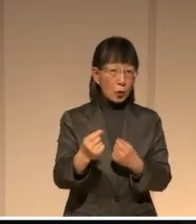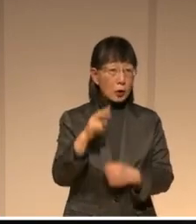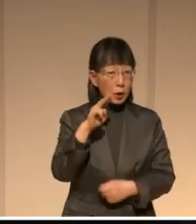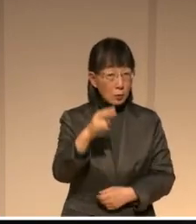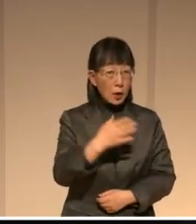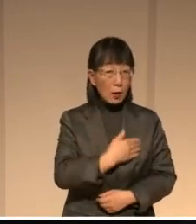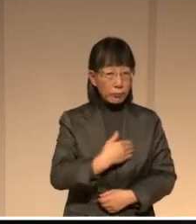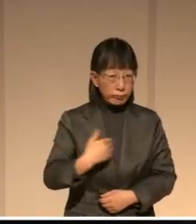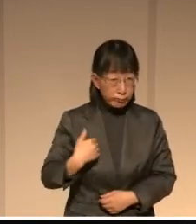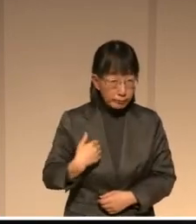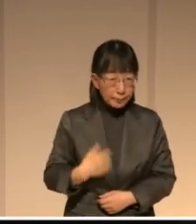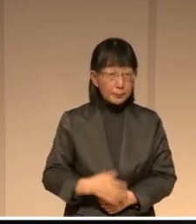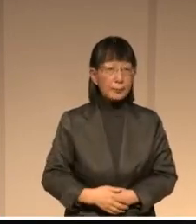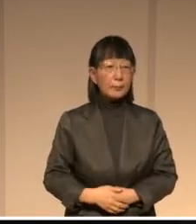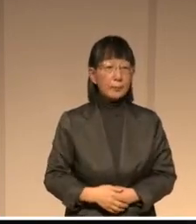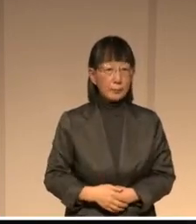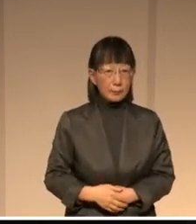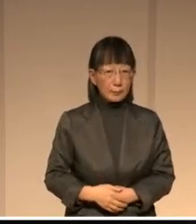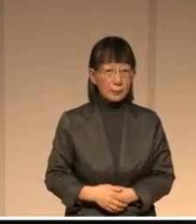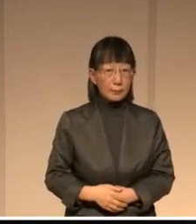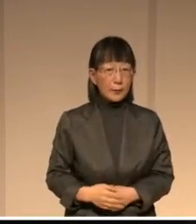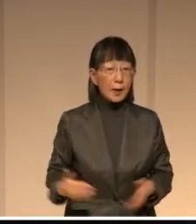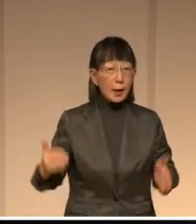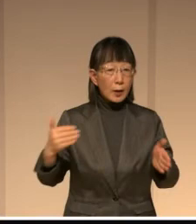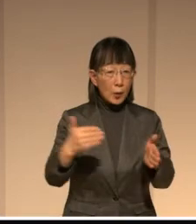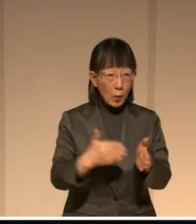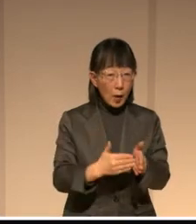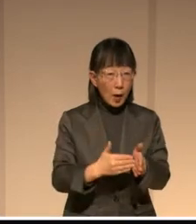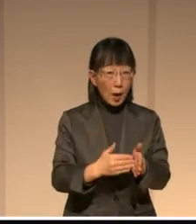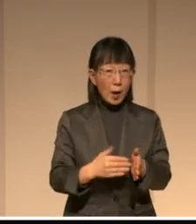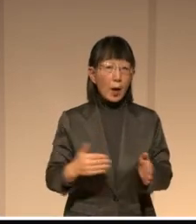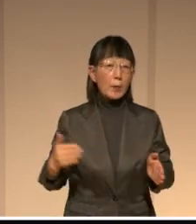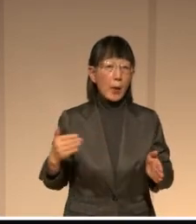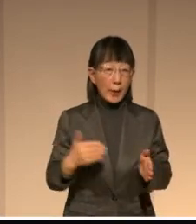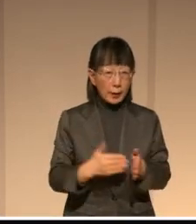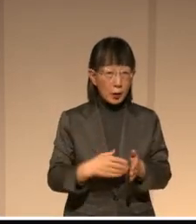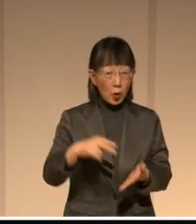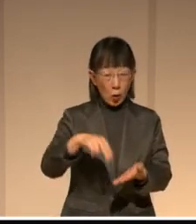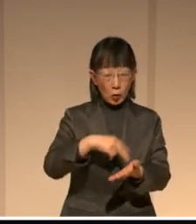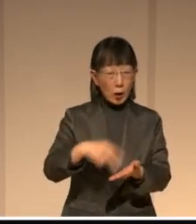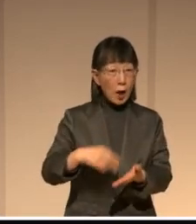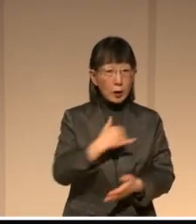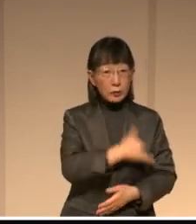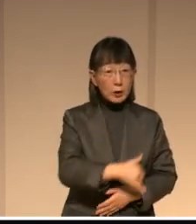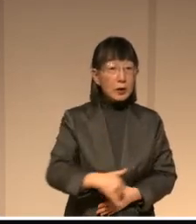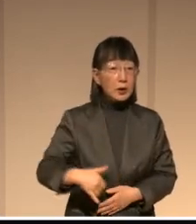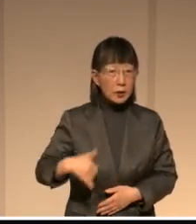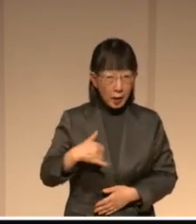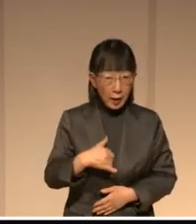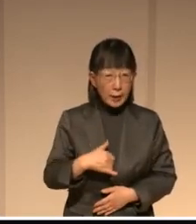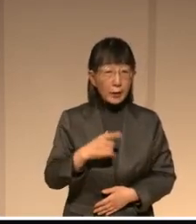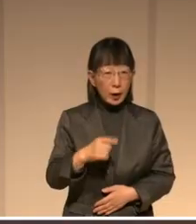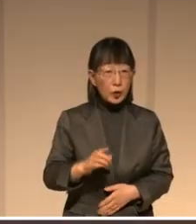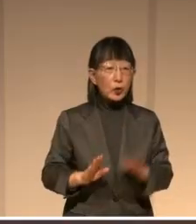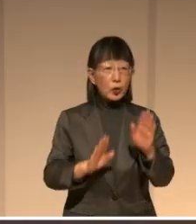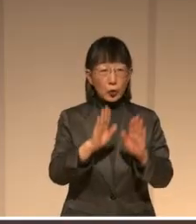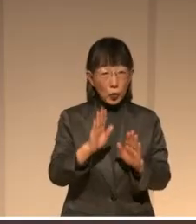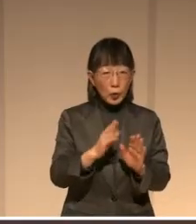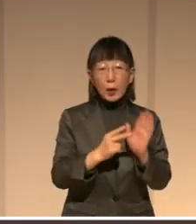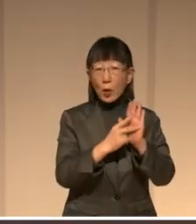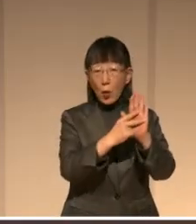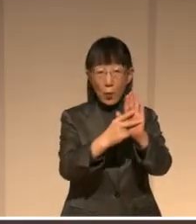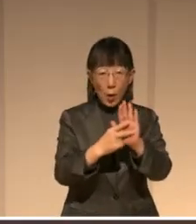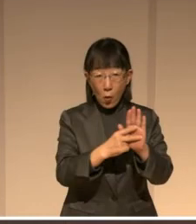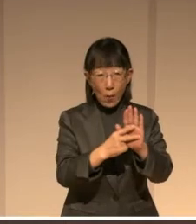今ねダンス人生を爪こんな速いシーンで踊らしてもらいます入ってゴリ子です